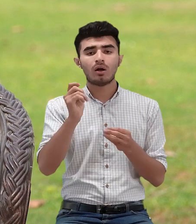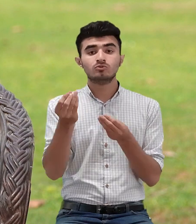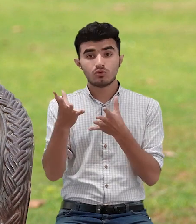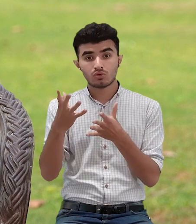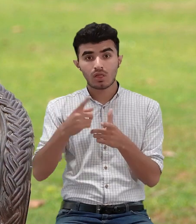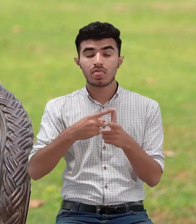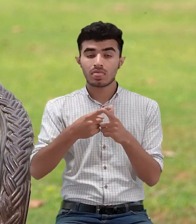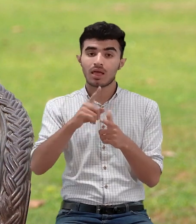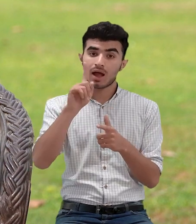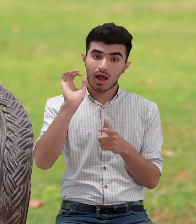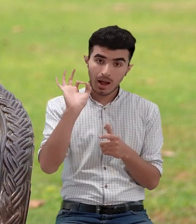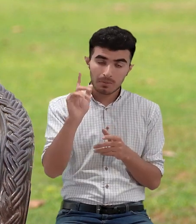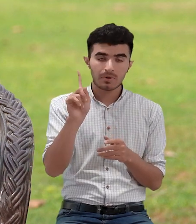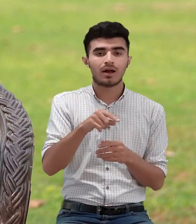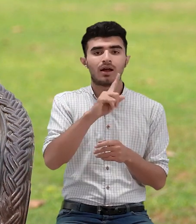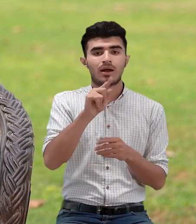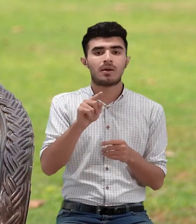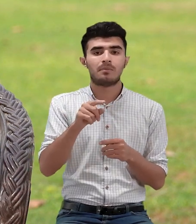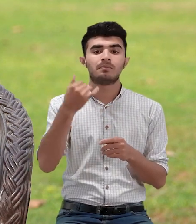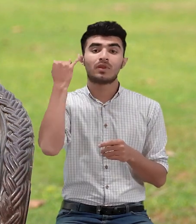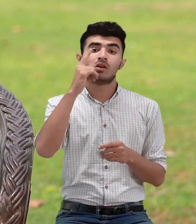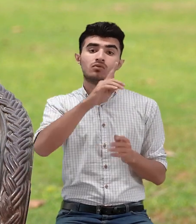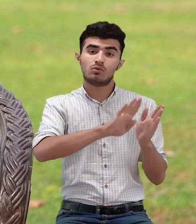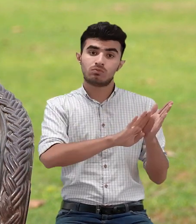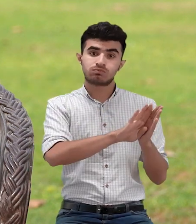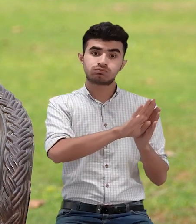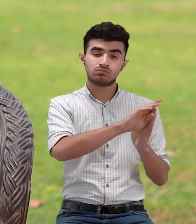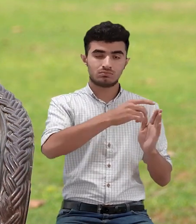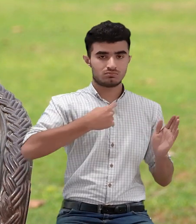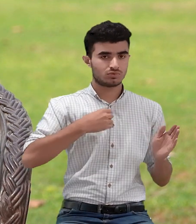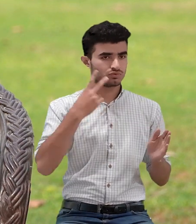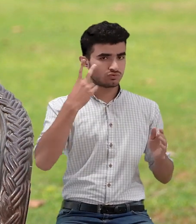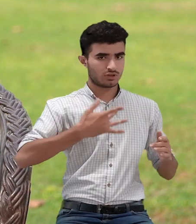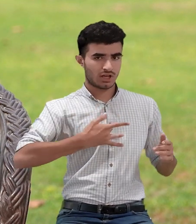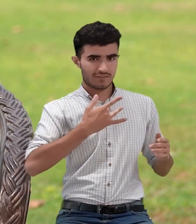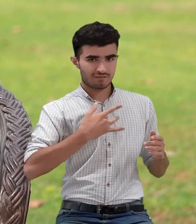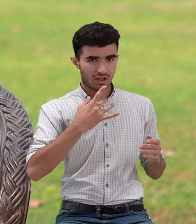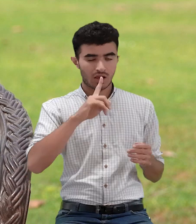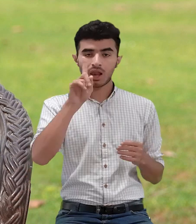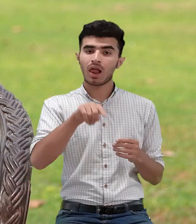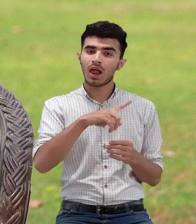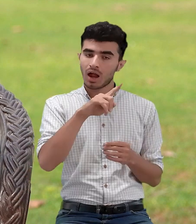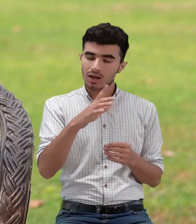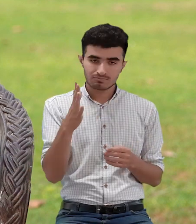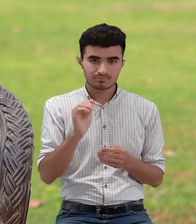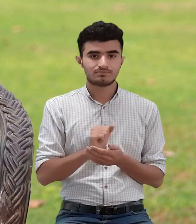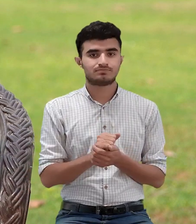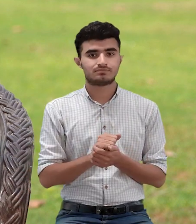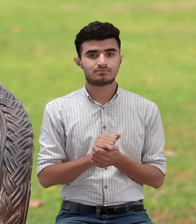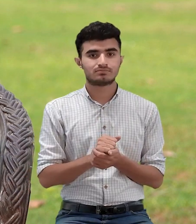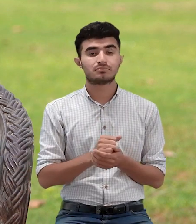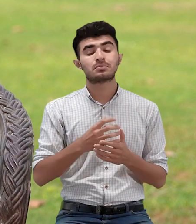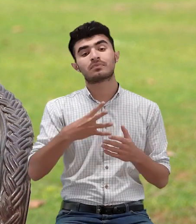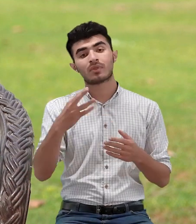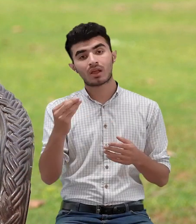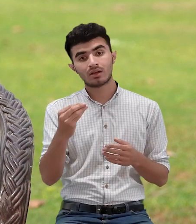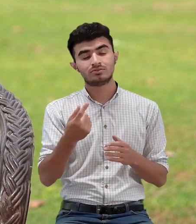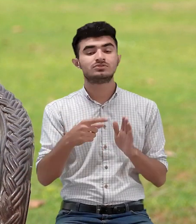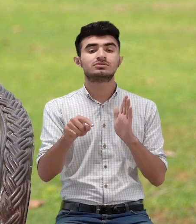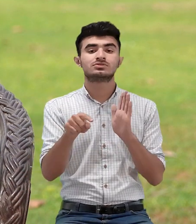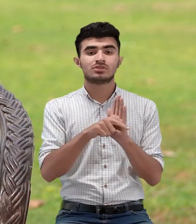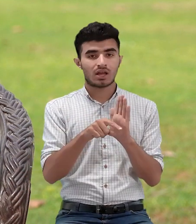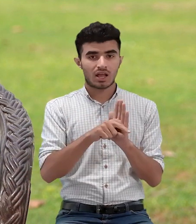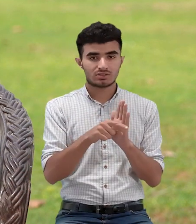कह लीजिए कि अर्जेस पैदा करता है कि मैं भी स्ट्रगल करूं, मैं भी आगे बढ़ूं, तो हसद एक अच्छी चीज़ है। अब हमारे यहाँ चूँकि हसद जो है ज़्यादातर